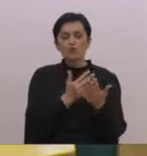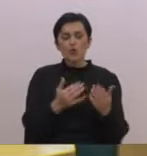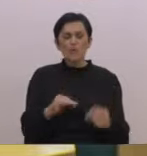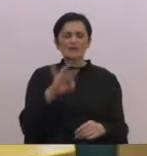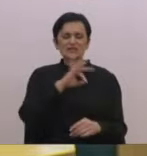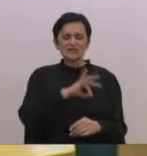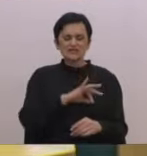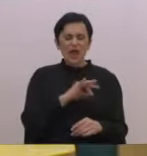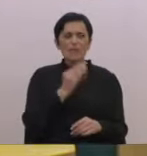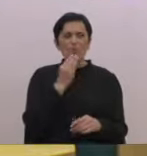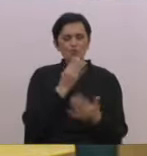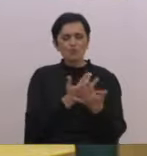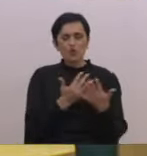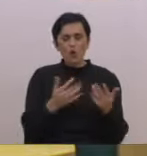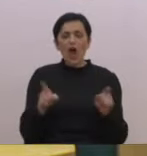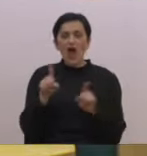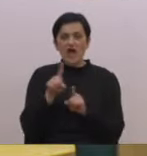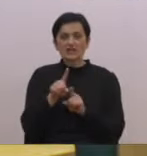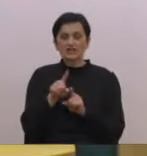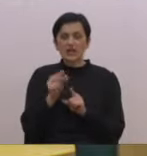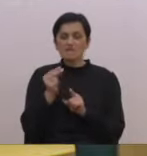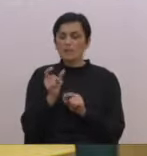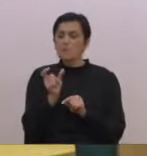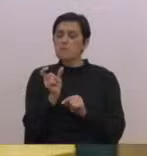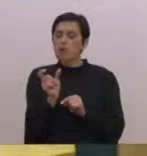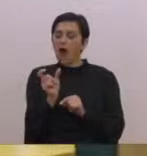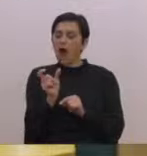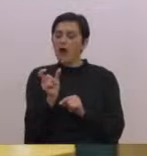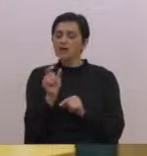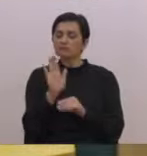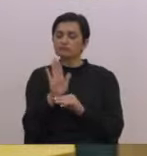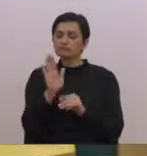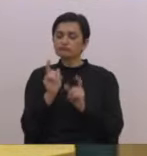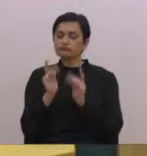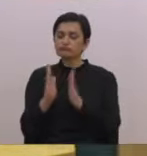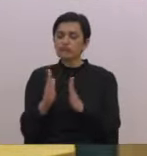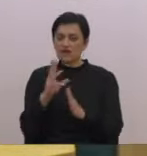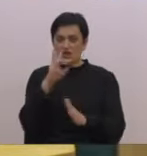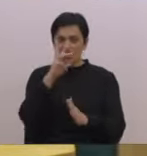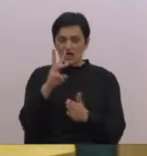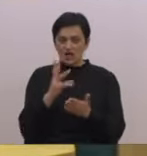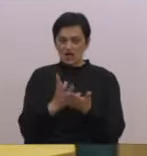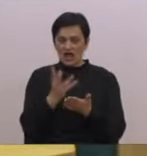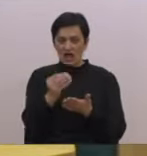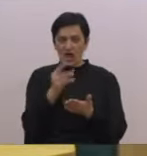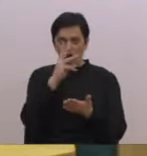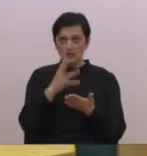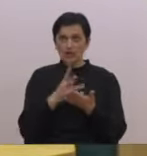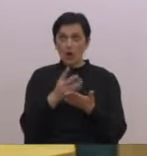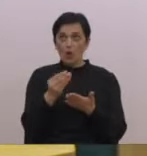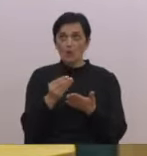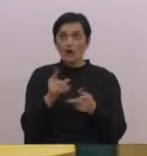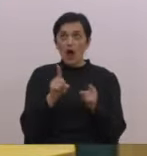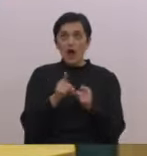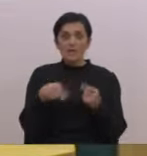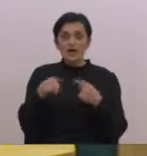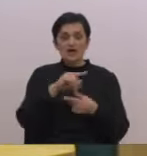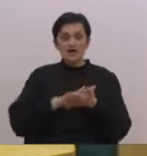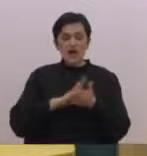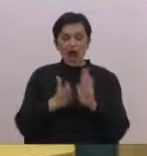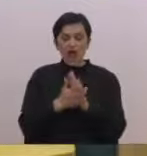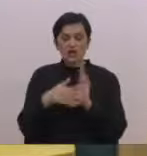samohmare, blu, producție, ze, ace vi, ace sebe, paseps, ama zerakuia, hel paseps, ho, anas gaure baze, da, amis, carteluri, garigebe sau